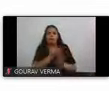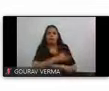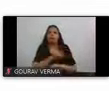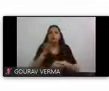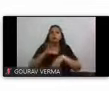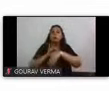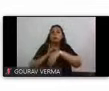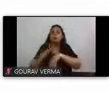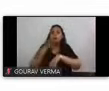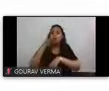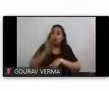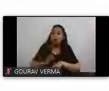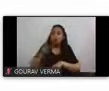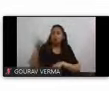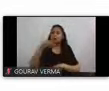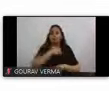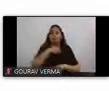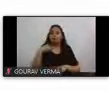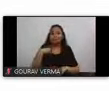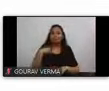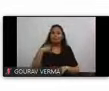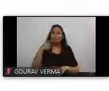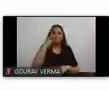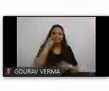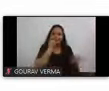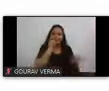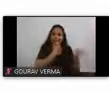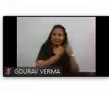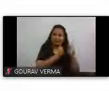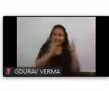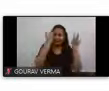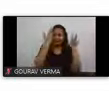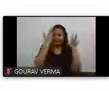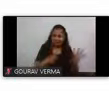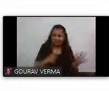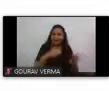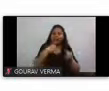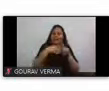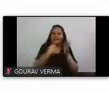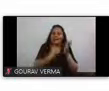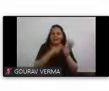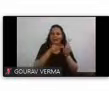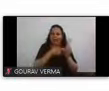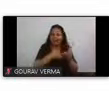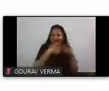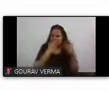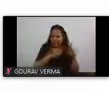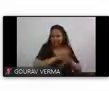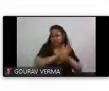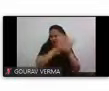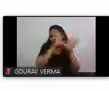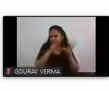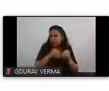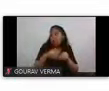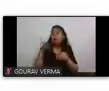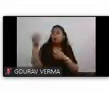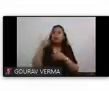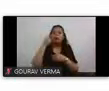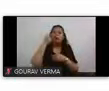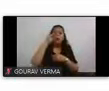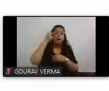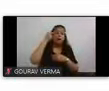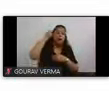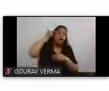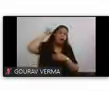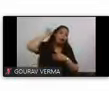या उसके मेडिकल इंफॉर्मेशन से क्या प्रॉब्लम है, कैटरैक्ट है, ग्लोकोमा है, रेटिनल प्रॉब्लम है, लेंस में प्रॉब्लम है,